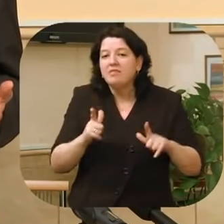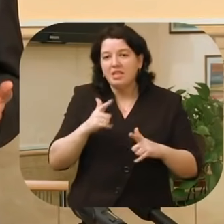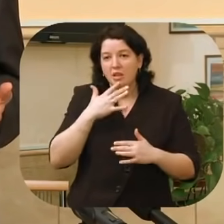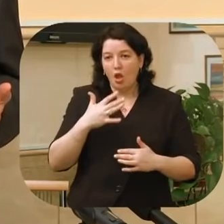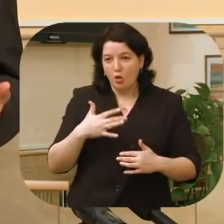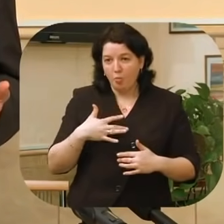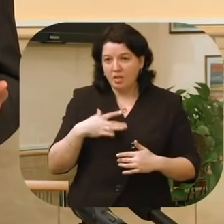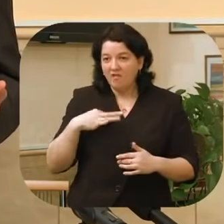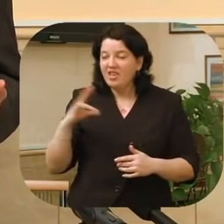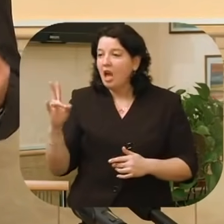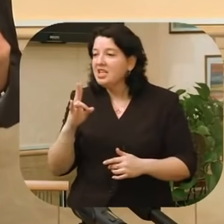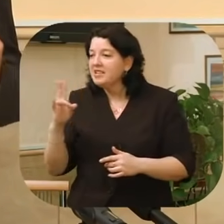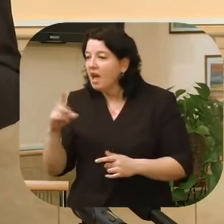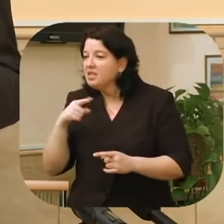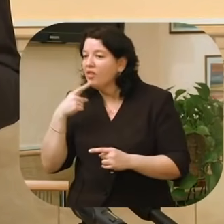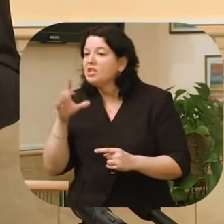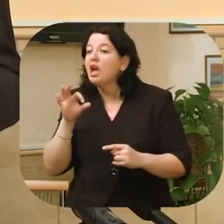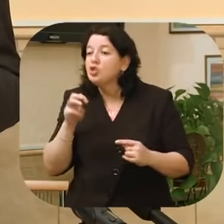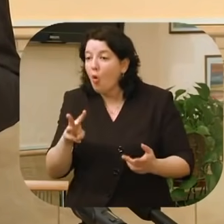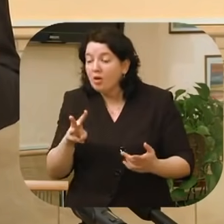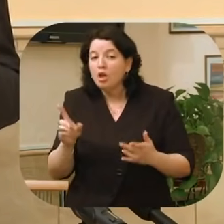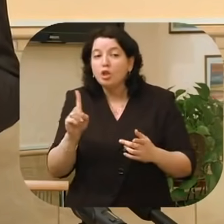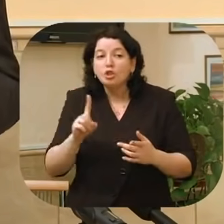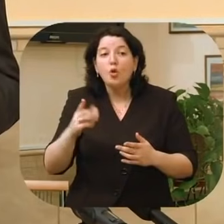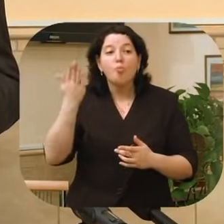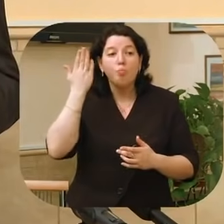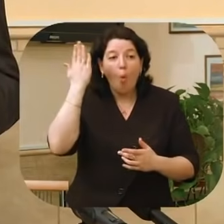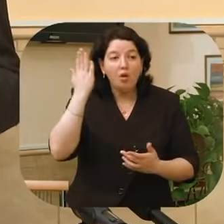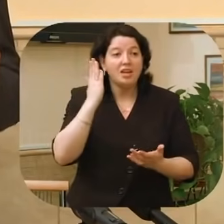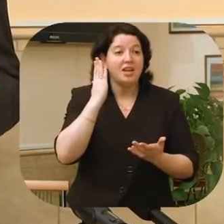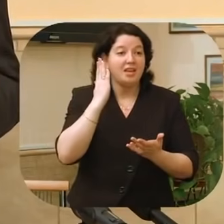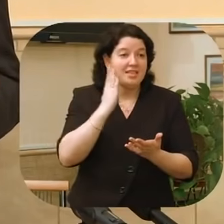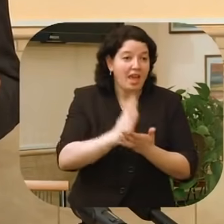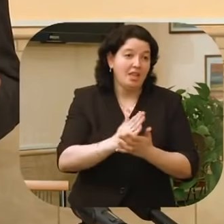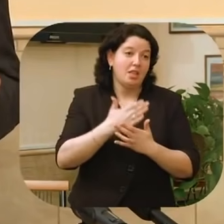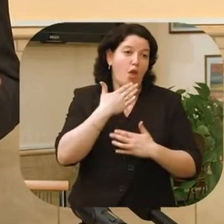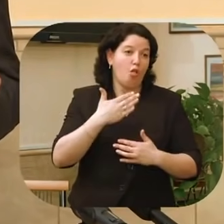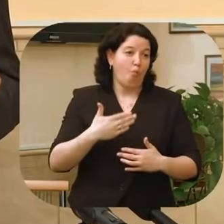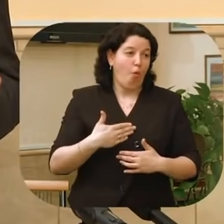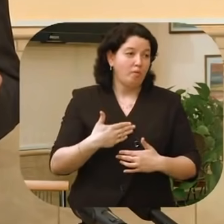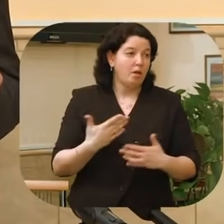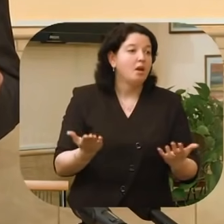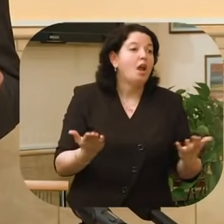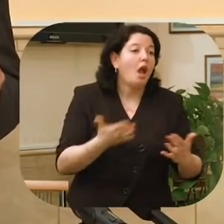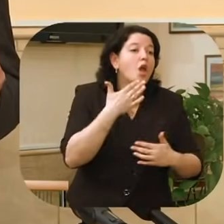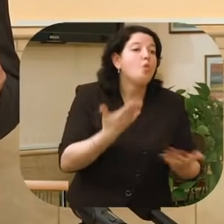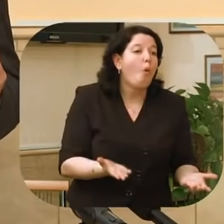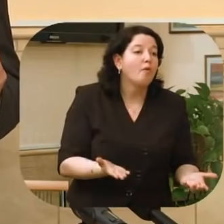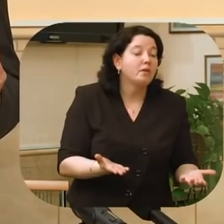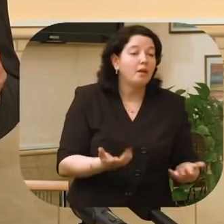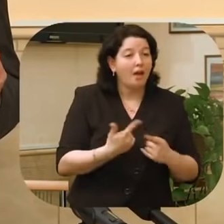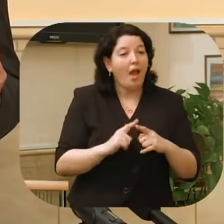Христианство ведь о чем говорит-то? Что Бог есть любовь. И какая любовь?